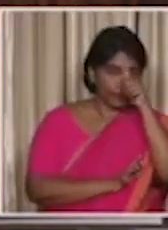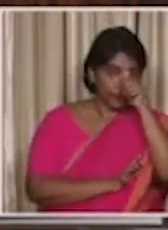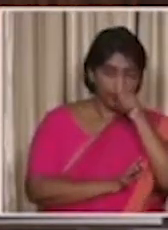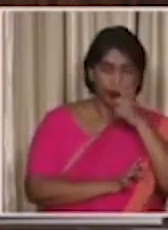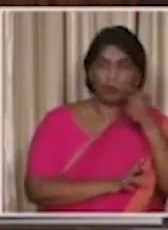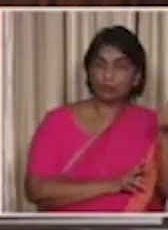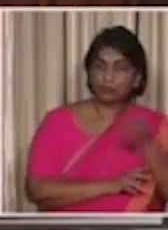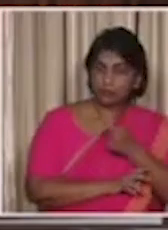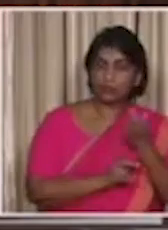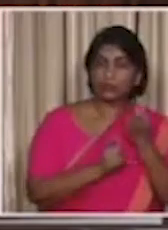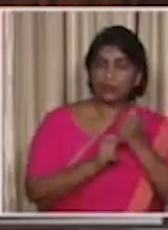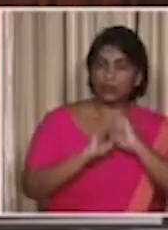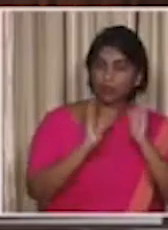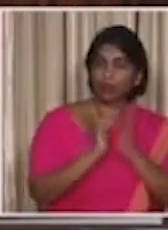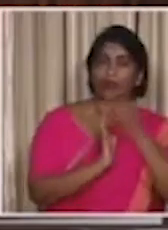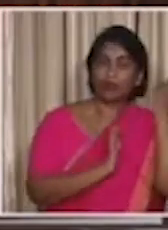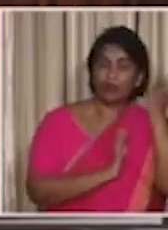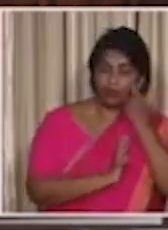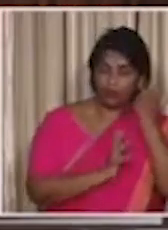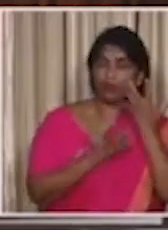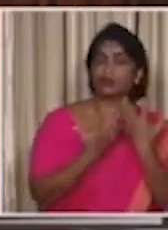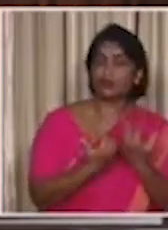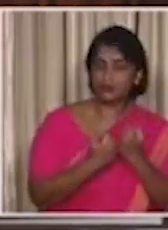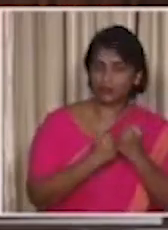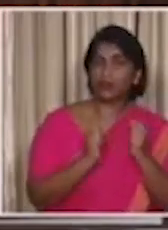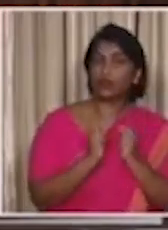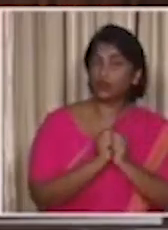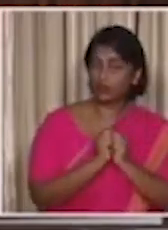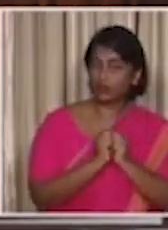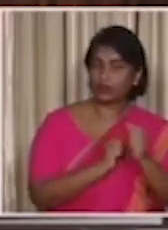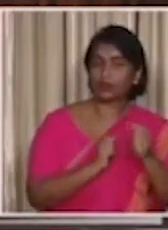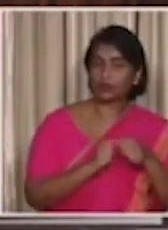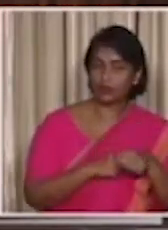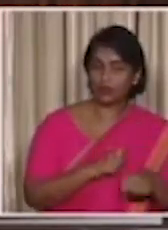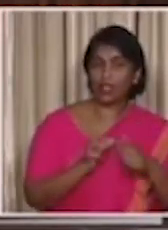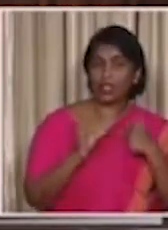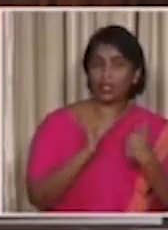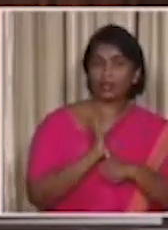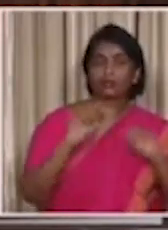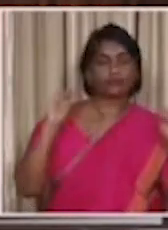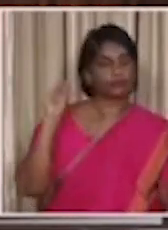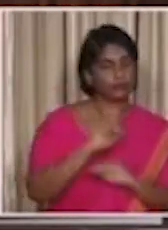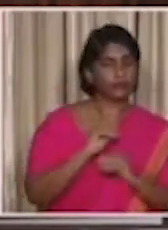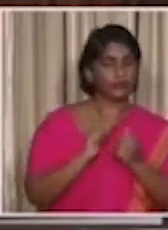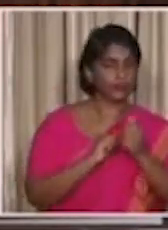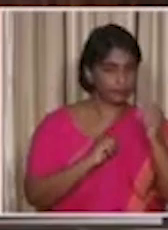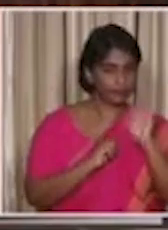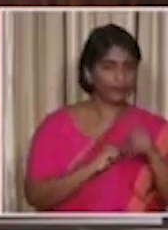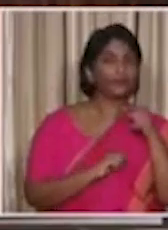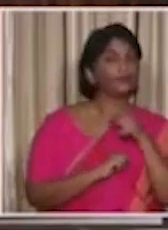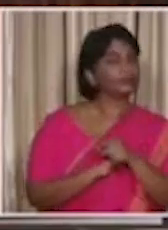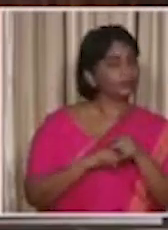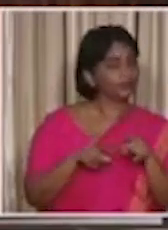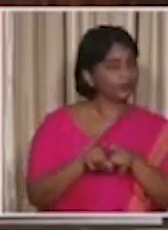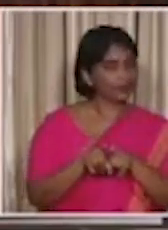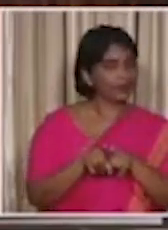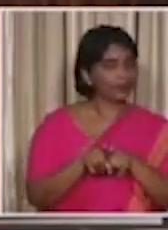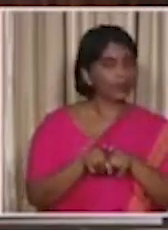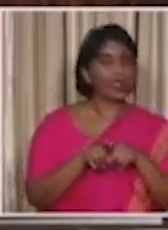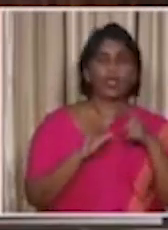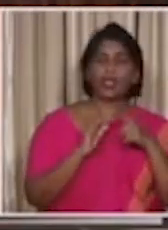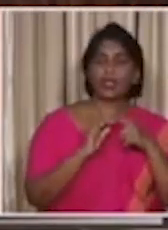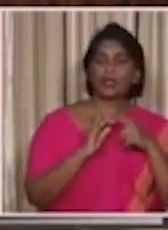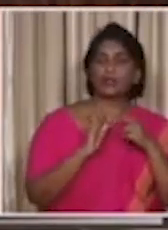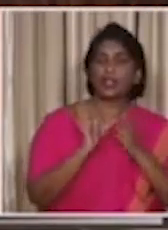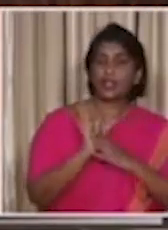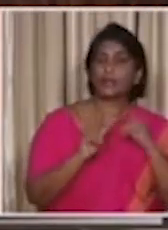සොරකම් කළ වත්කම් යළි සොයා ගැනීමේ ප්‍රයත්නේ මේ පනතට ඇතුල් කරන්නට අපි පියවර ගන්නවා. ඒක ජාත්‍යන්ත්‍ර